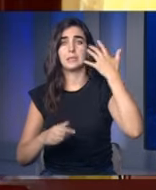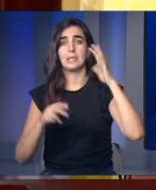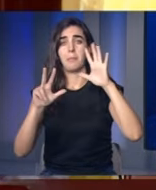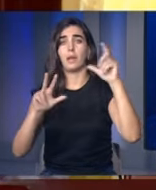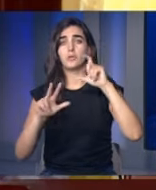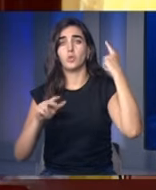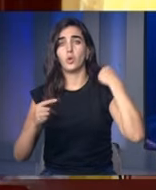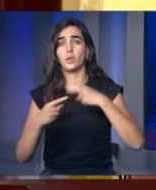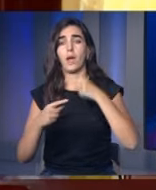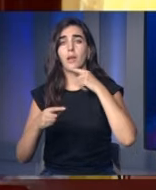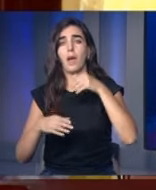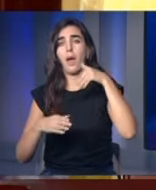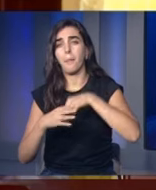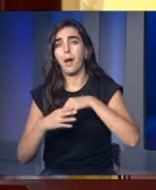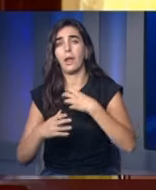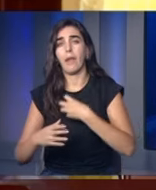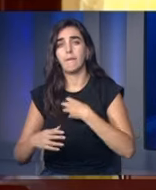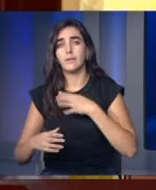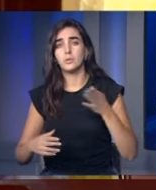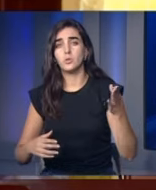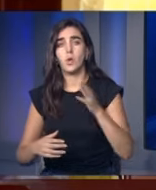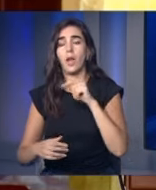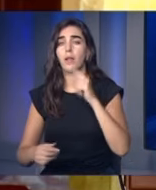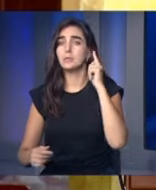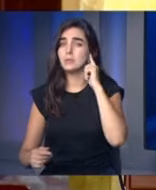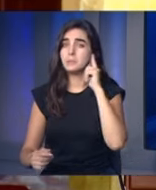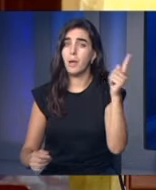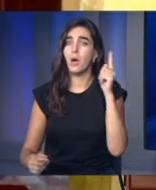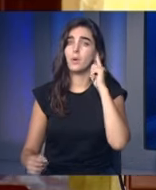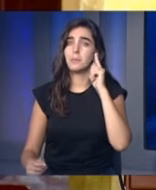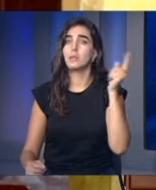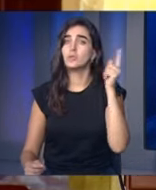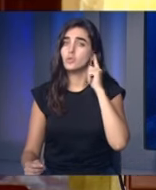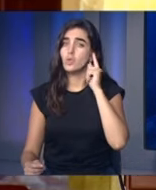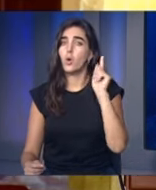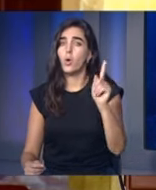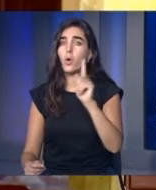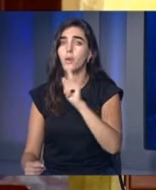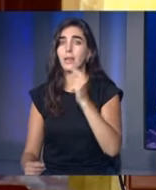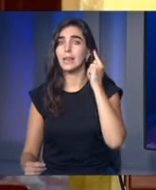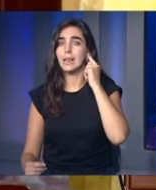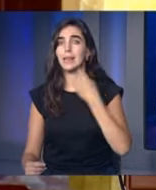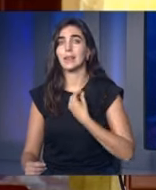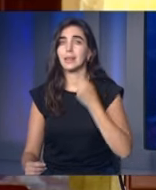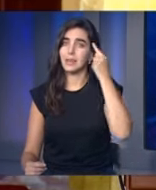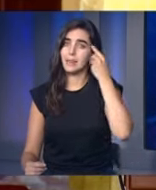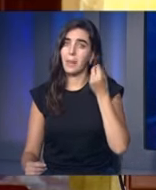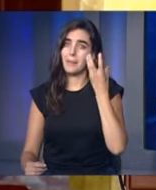المعرقلين انتخاب رئيس للجمهورية منذ سنة وثمانية